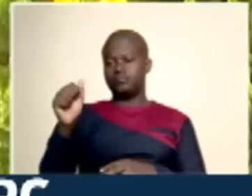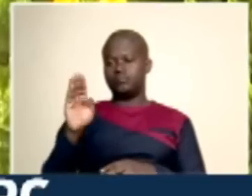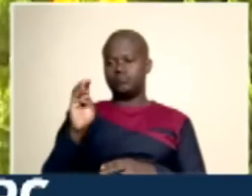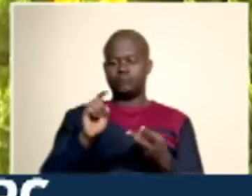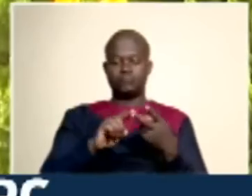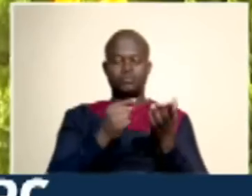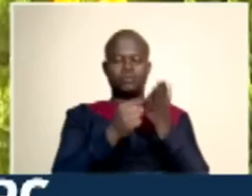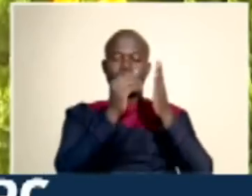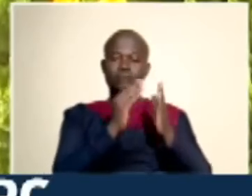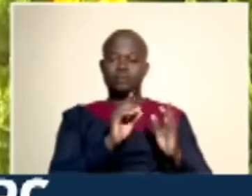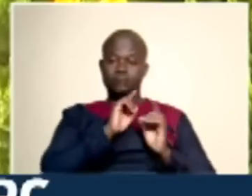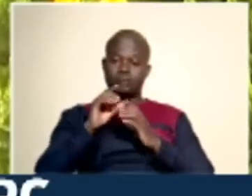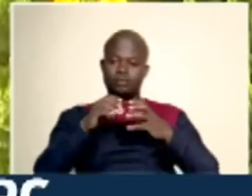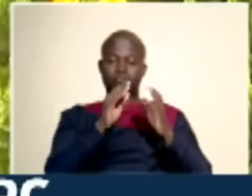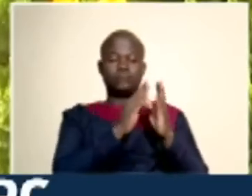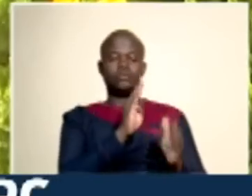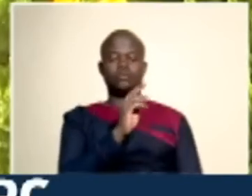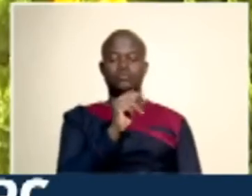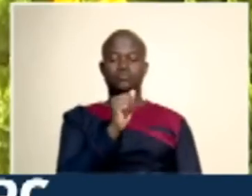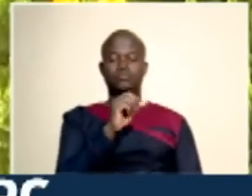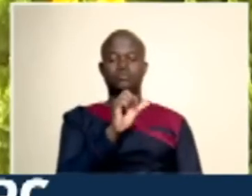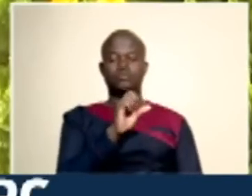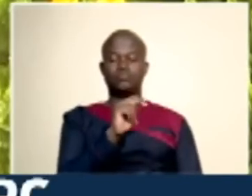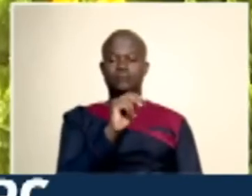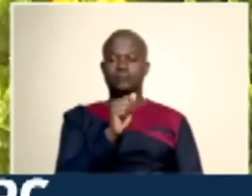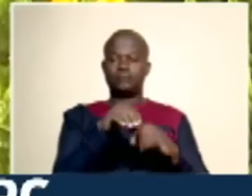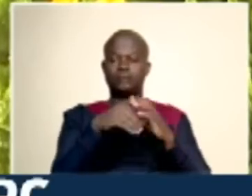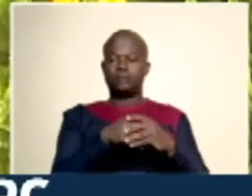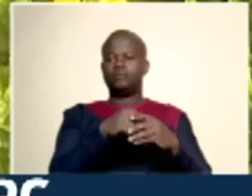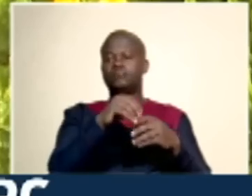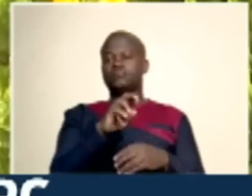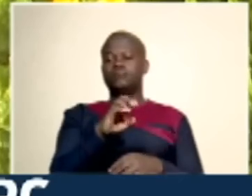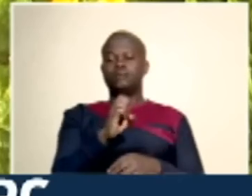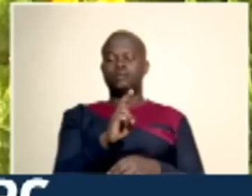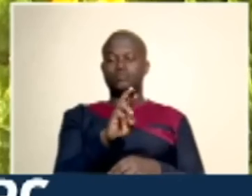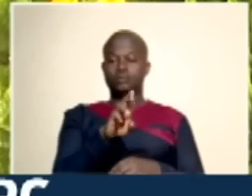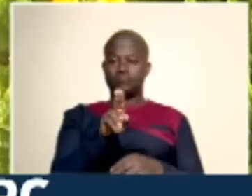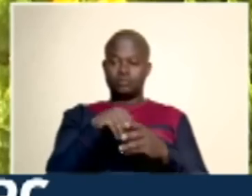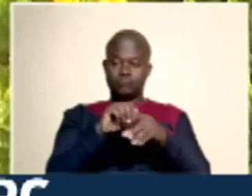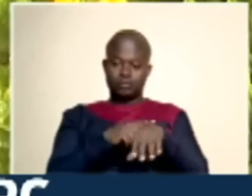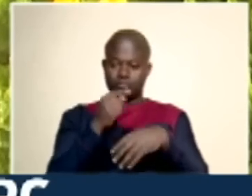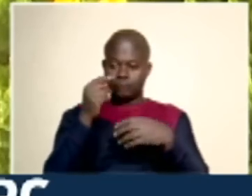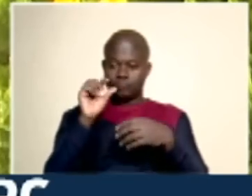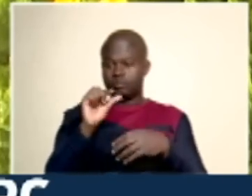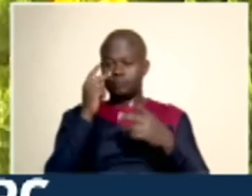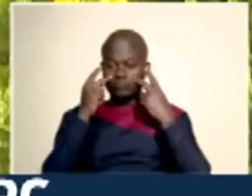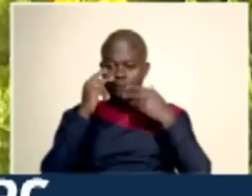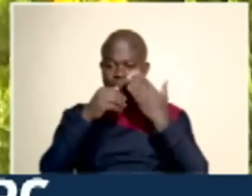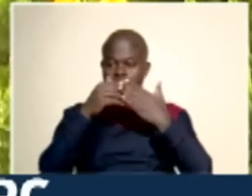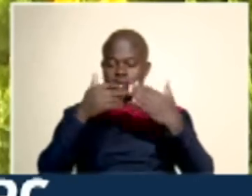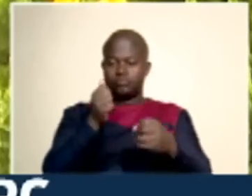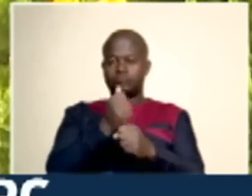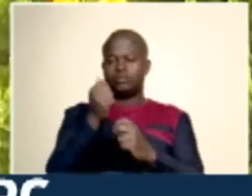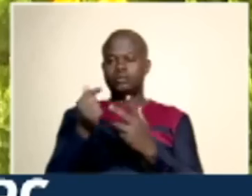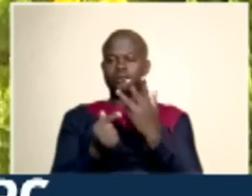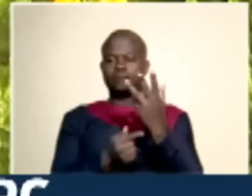za Uganda mugi wa Bunagana ndetse n'umugi wa Rucuru n'uwa Kiwanja mu gihe gito urabona yuko bari bamaze gukora